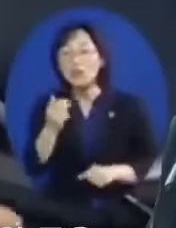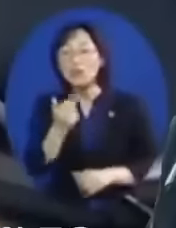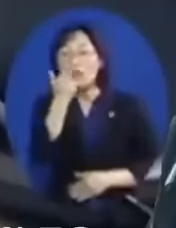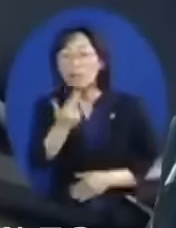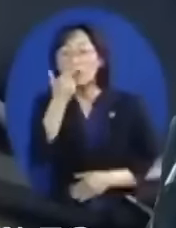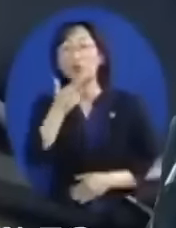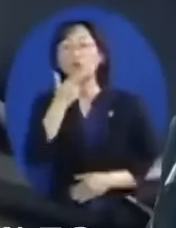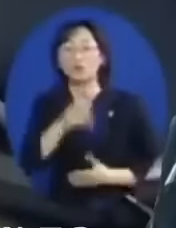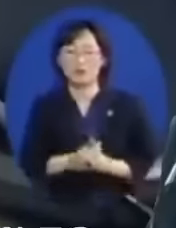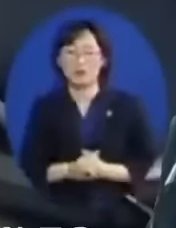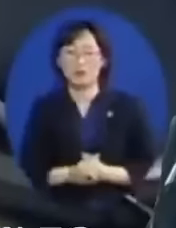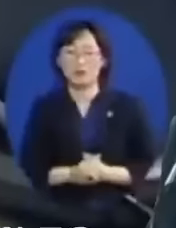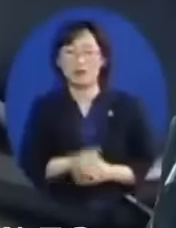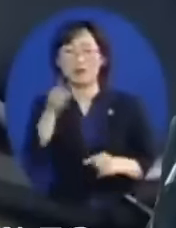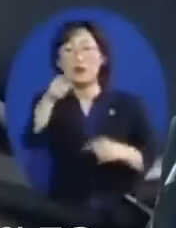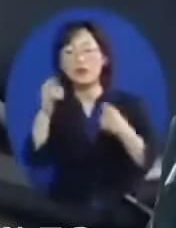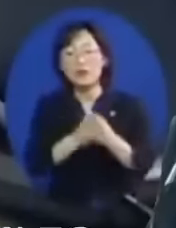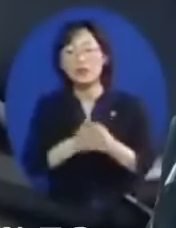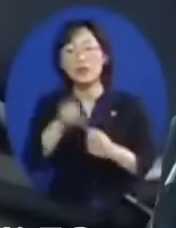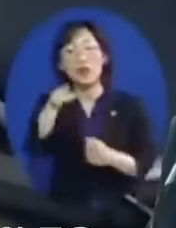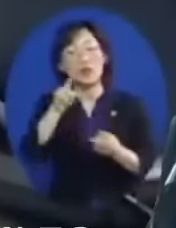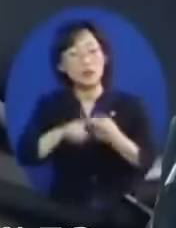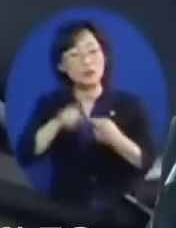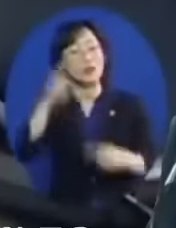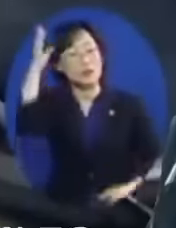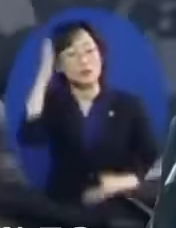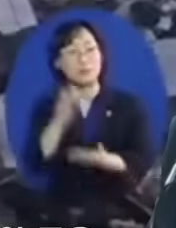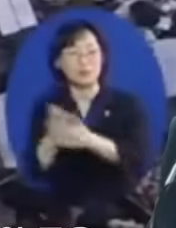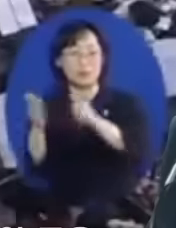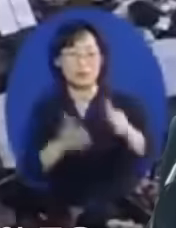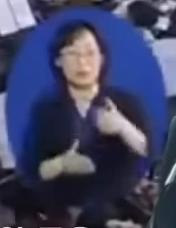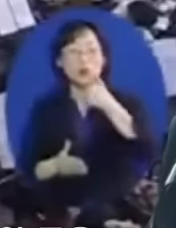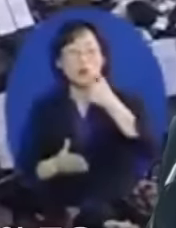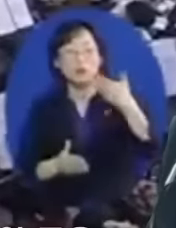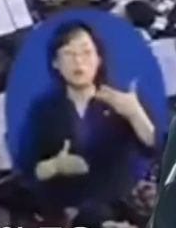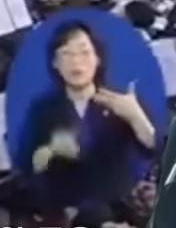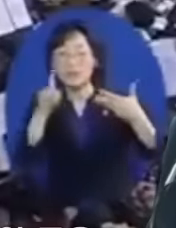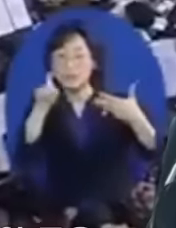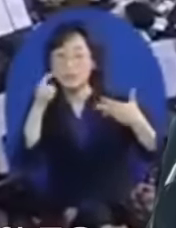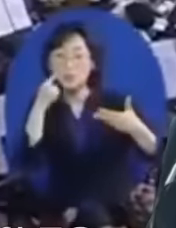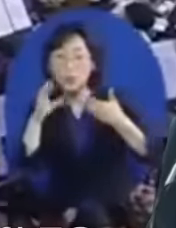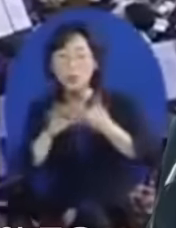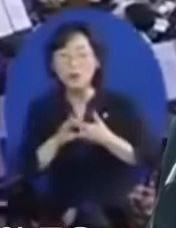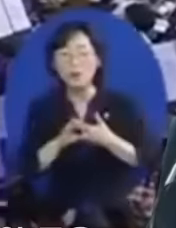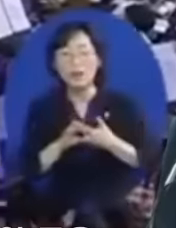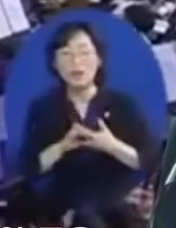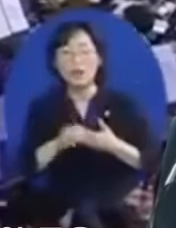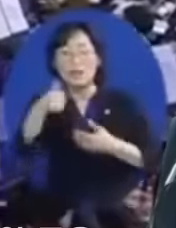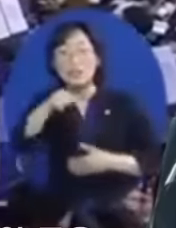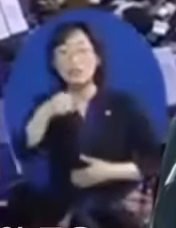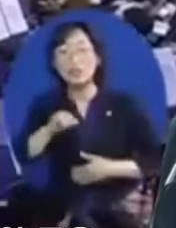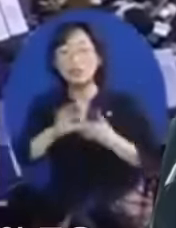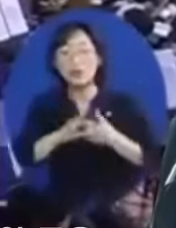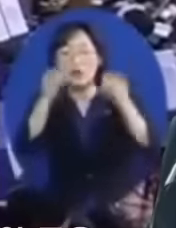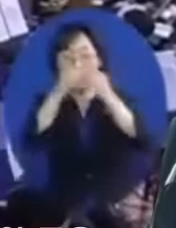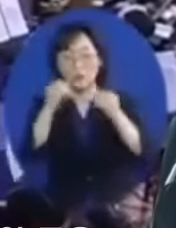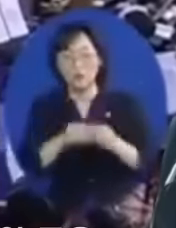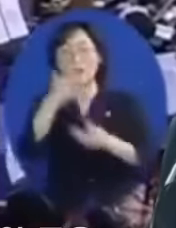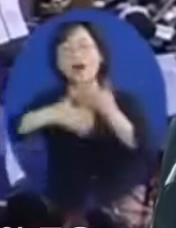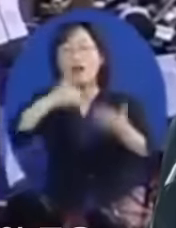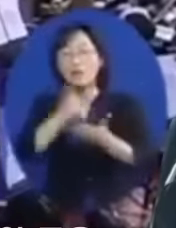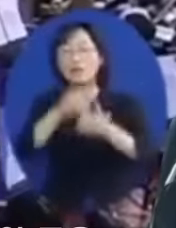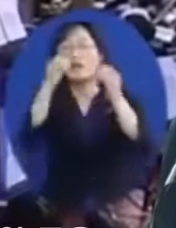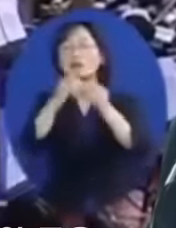생명이 없는 것입니다. 그렇기 때문에 이것을 잊지 말아야 되는 것입니다. 로마서 8장 11절에 자녀이면 또한 상속자 곧 하나님의